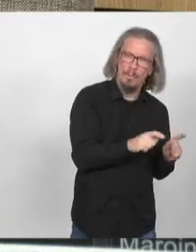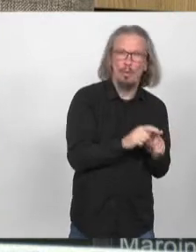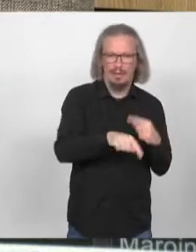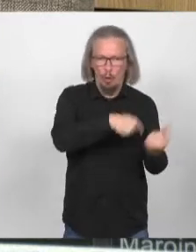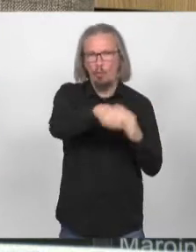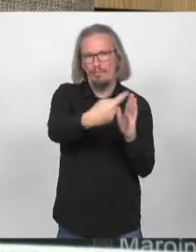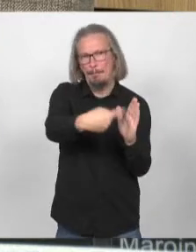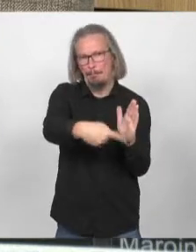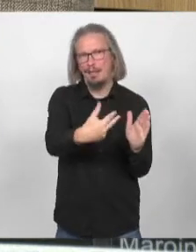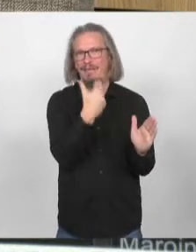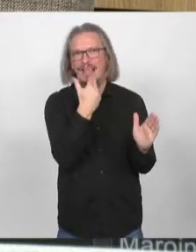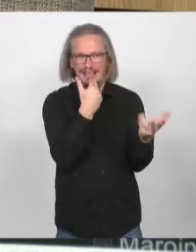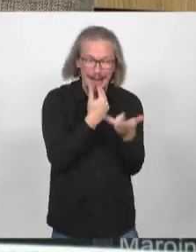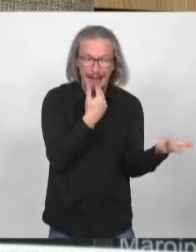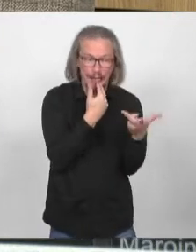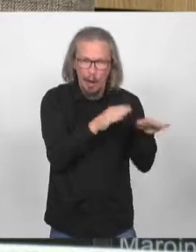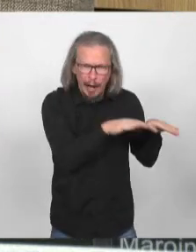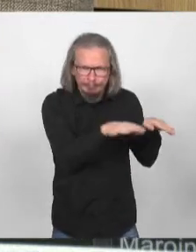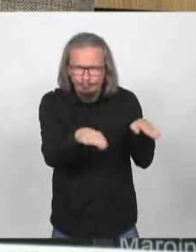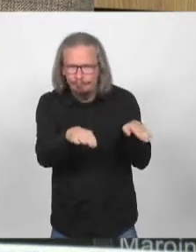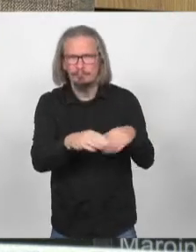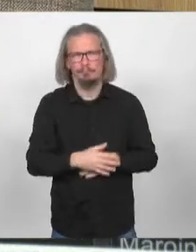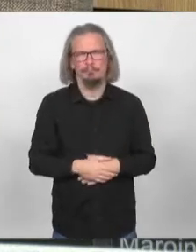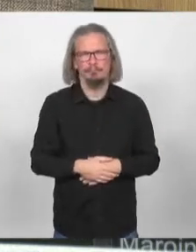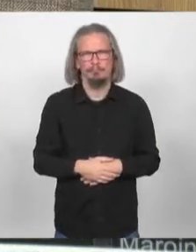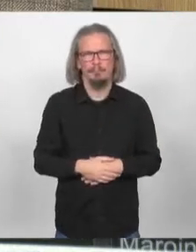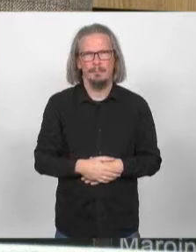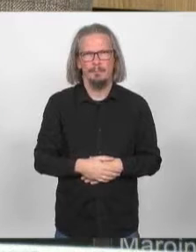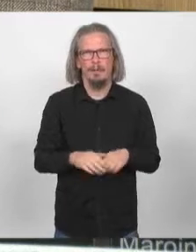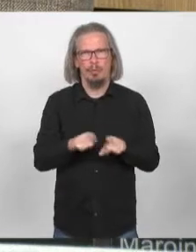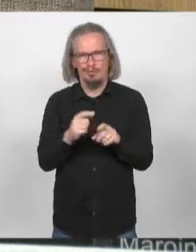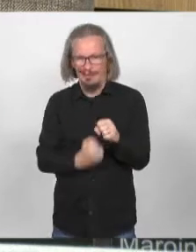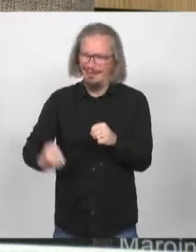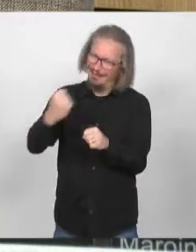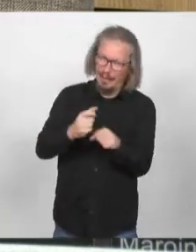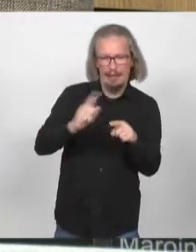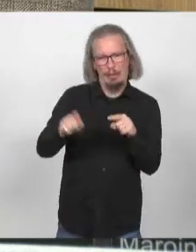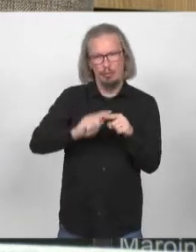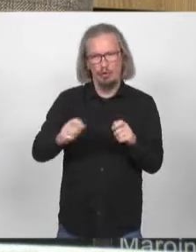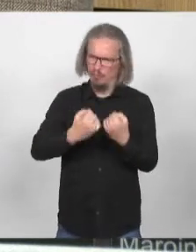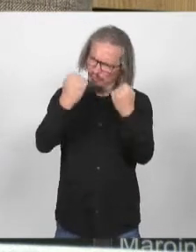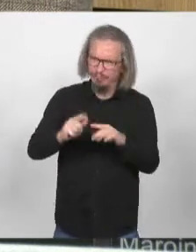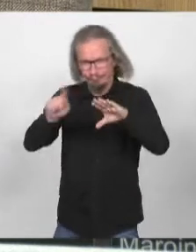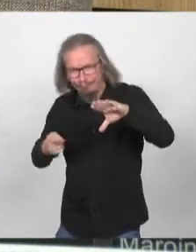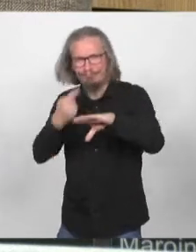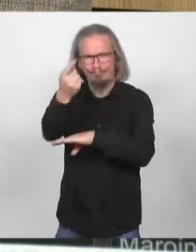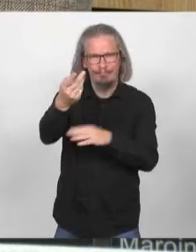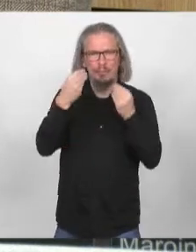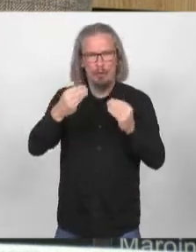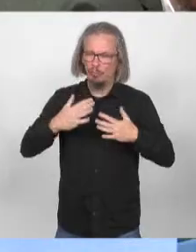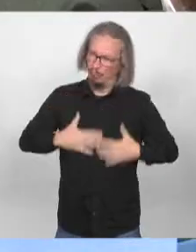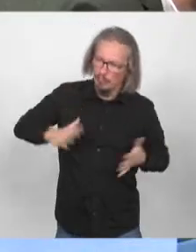renouvelable et efficacité énergétique, ainsi que dans la mise en œuvre d'infrastructures pérennes qui permettront une évolution des modes de